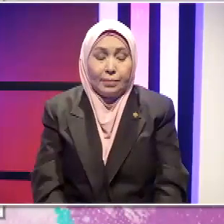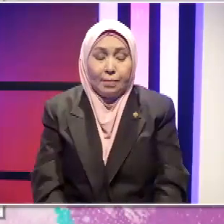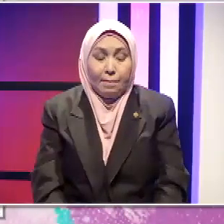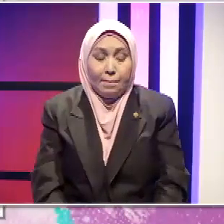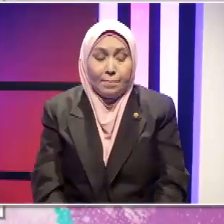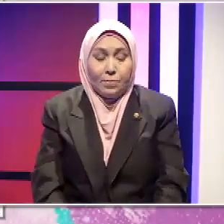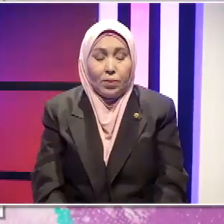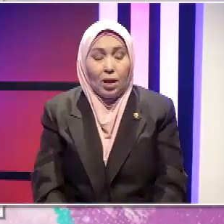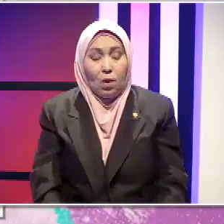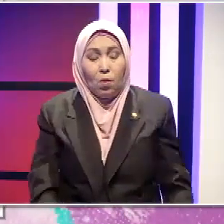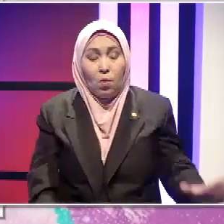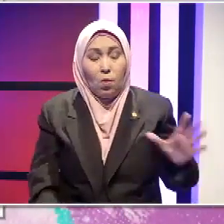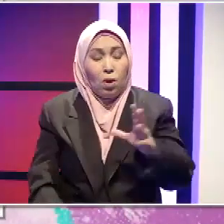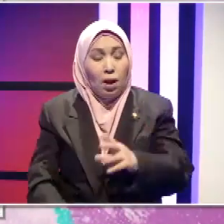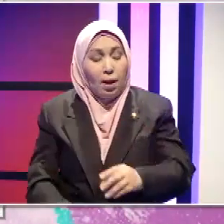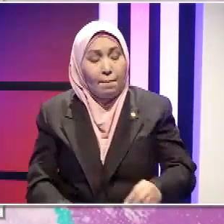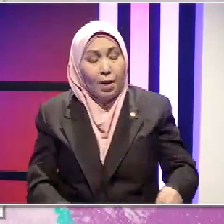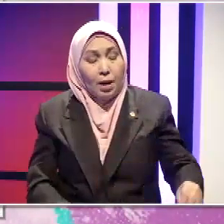I wanna